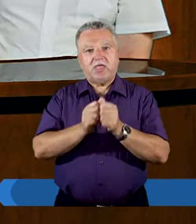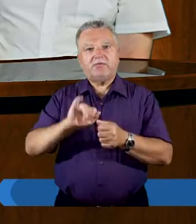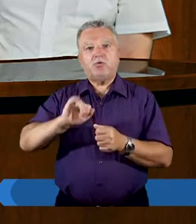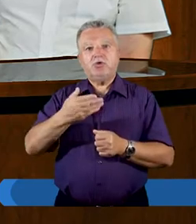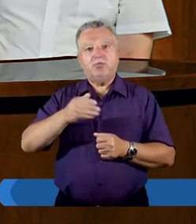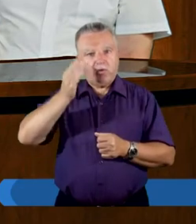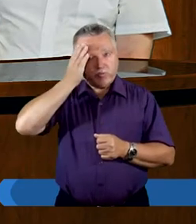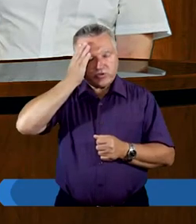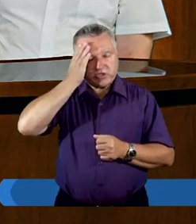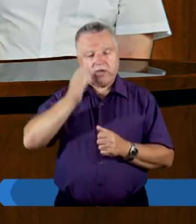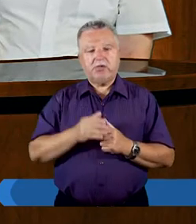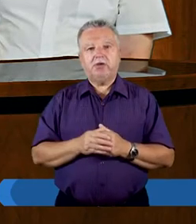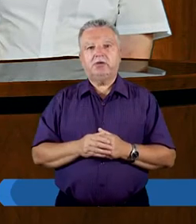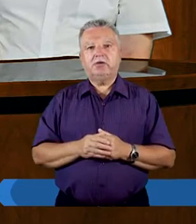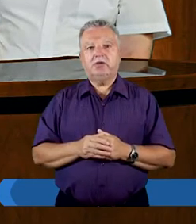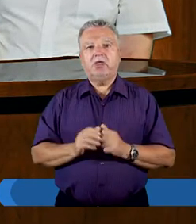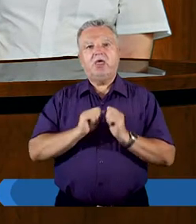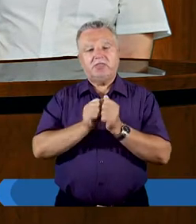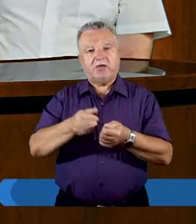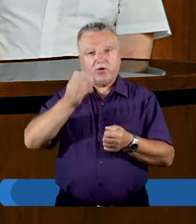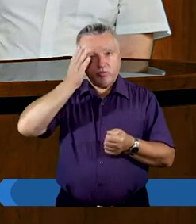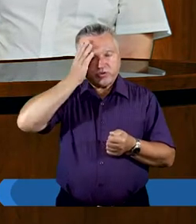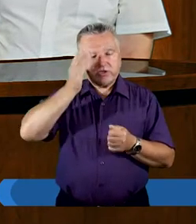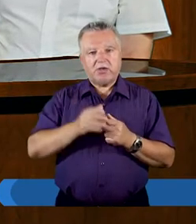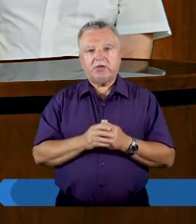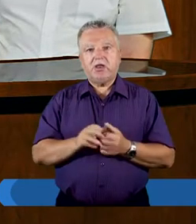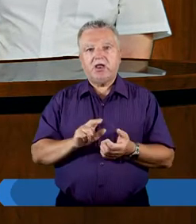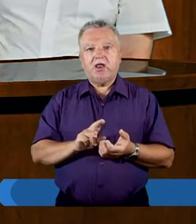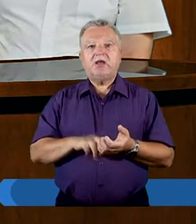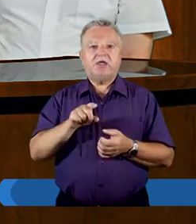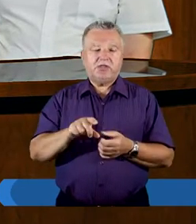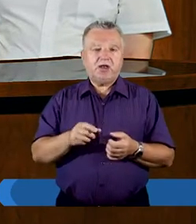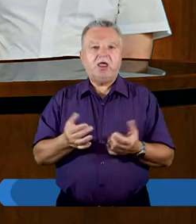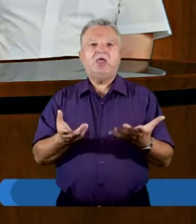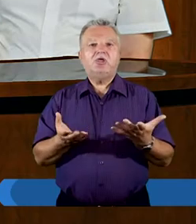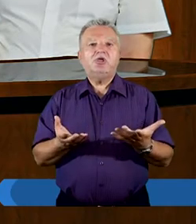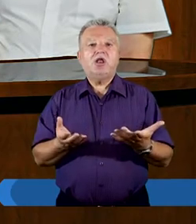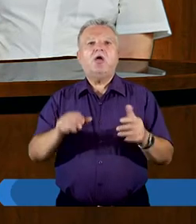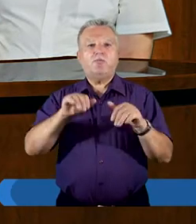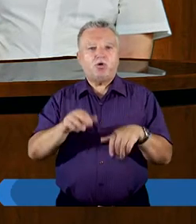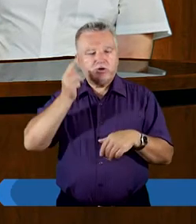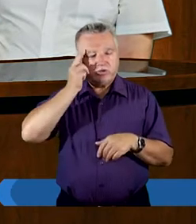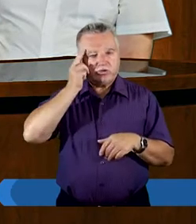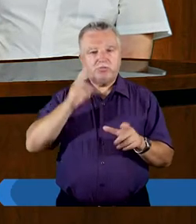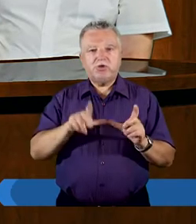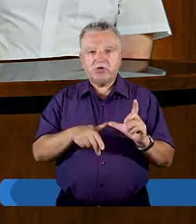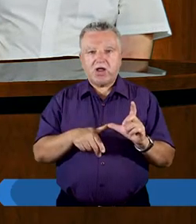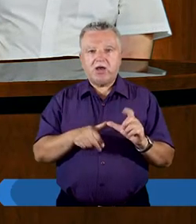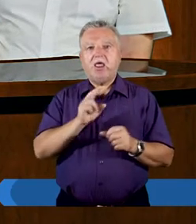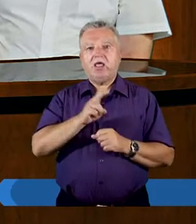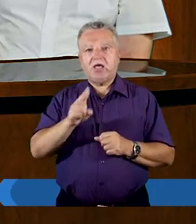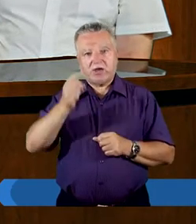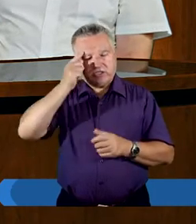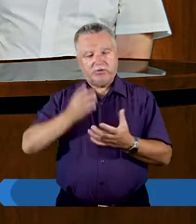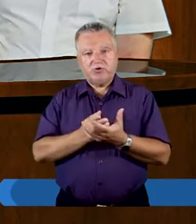pewne poznanie. Dawał im pewne poznanie, na tyle, na ile byli w stanie to zrozumieć, ale